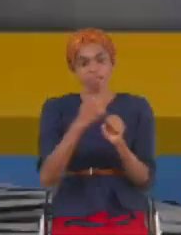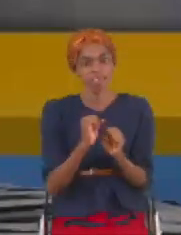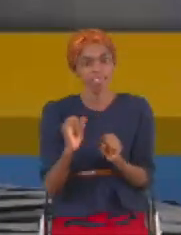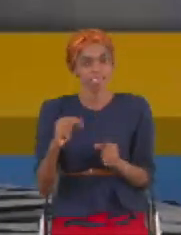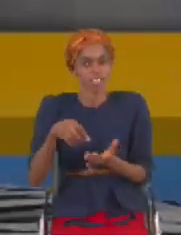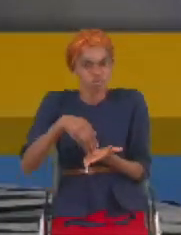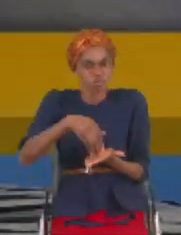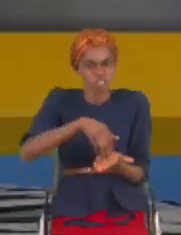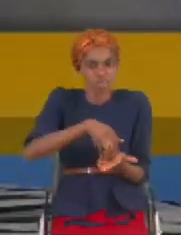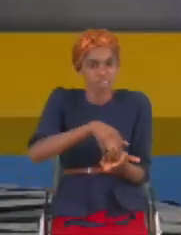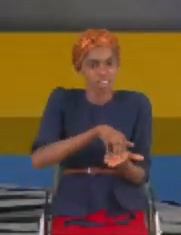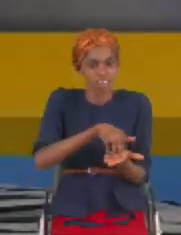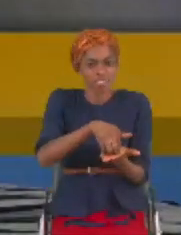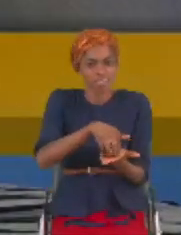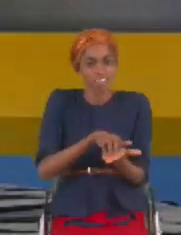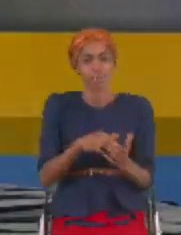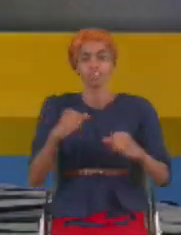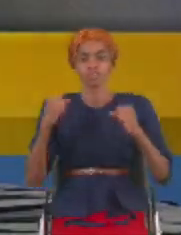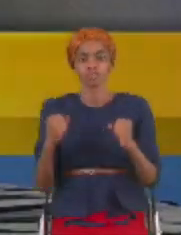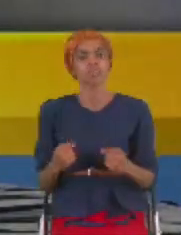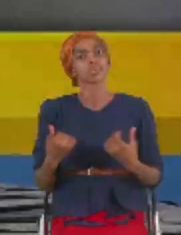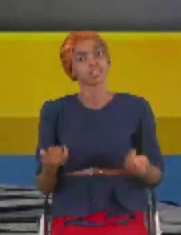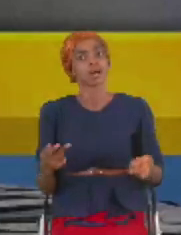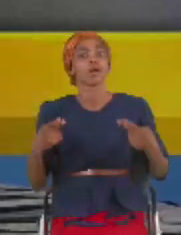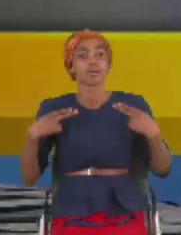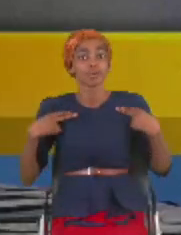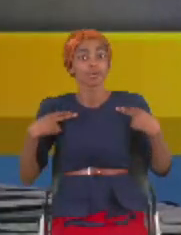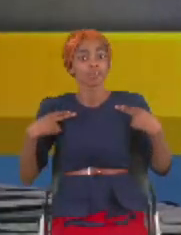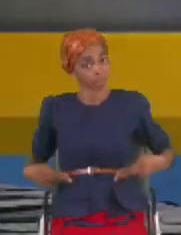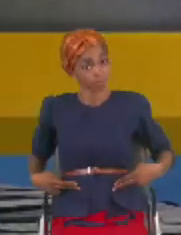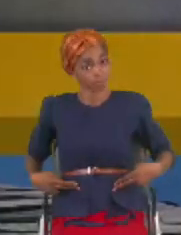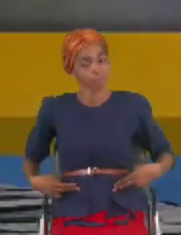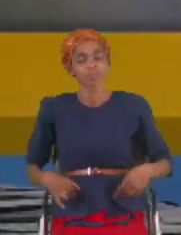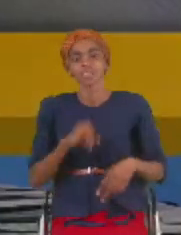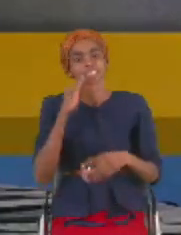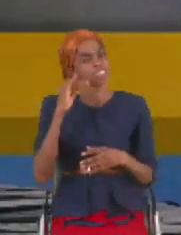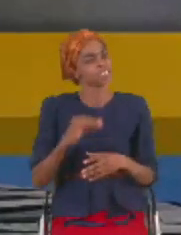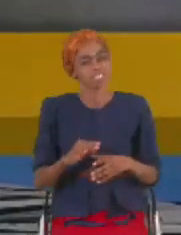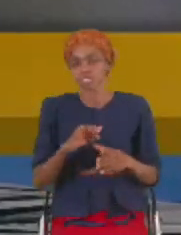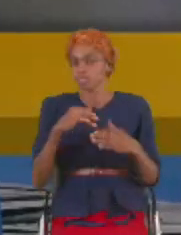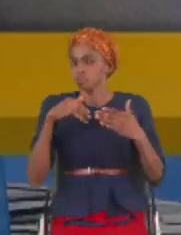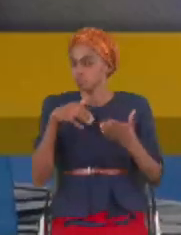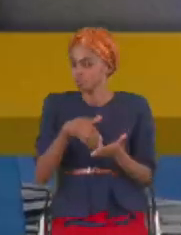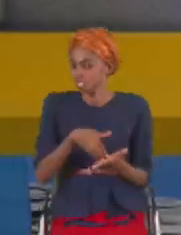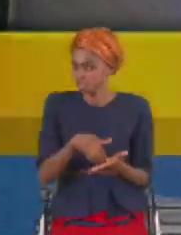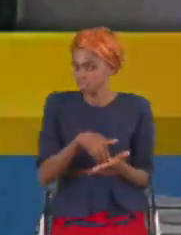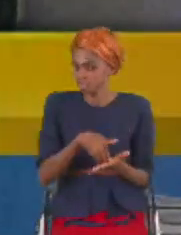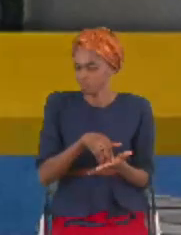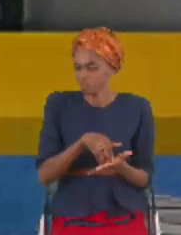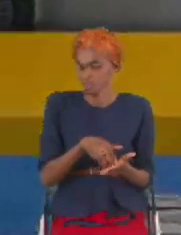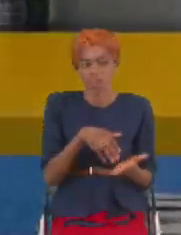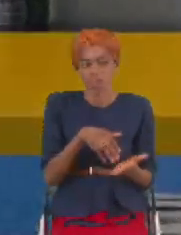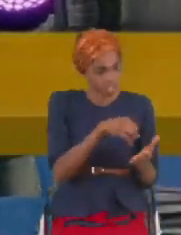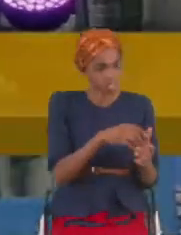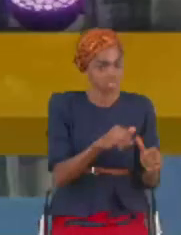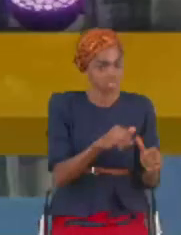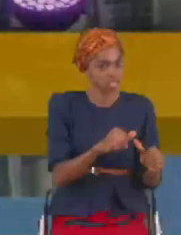fort les êtres humains sont naturellement faible faible un tel domaine